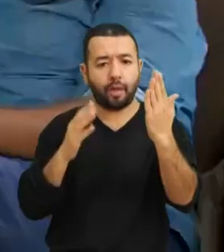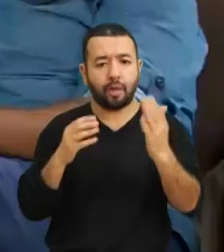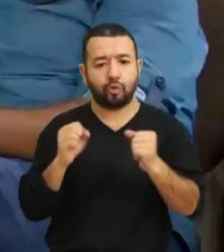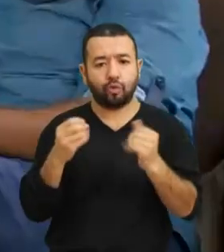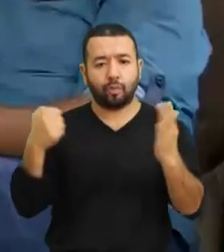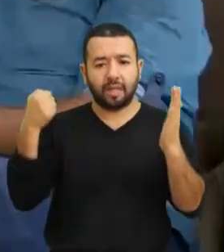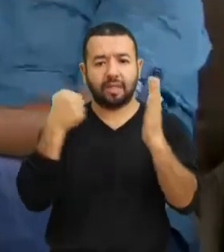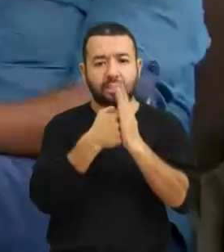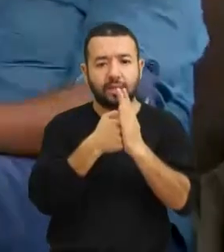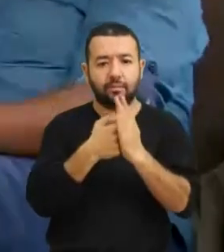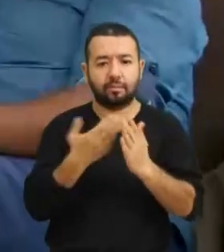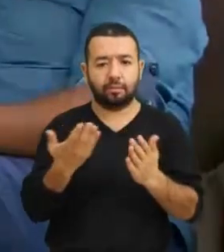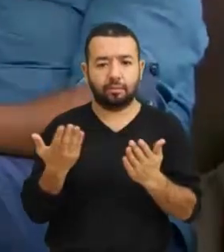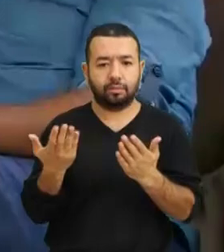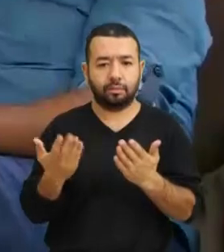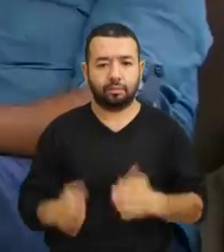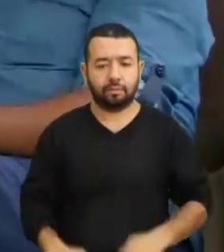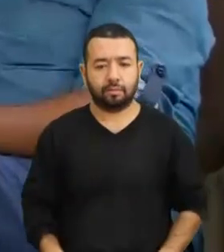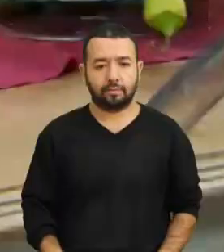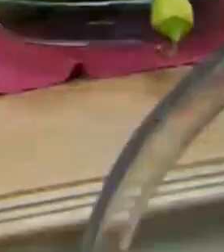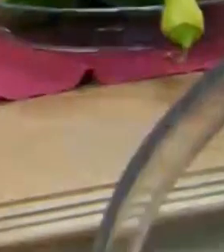Çocukla beraber gir duvara böyle.